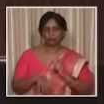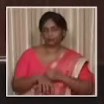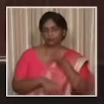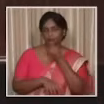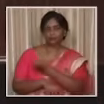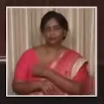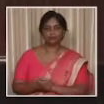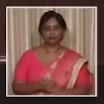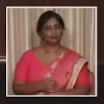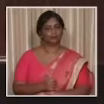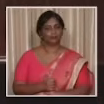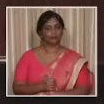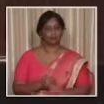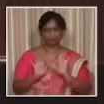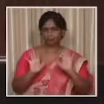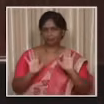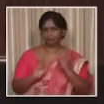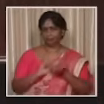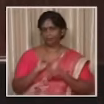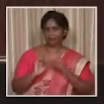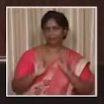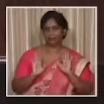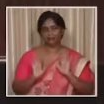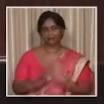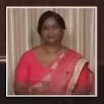කටයුතු කරන්න. හොඳයි. කලවල වෙන්න එපා. මොන හරි කරලා.